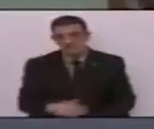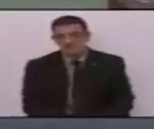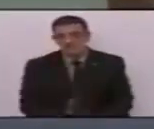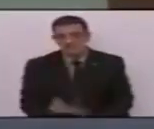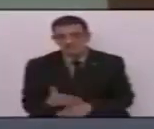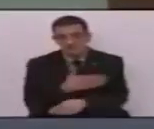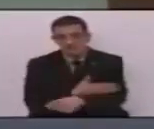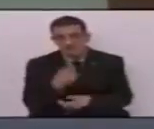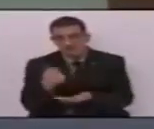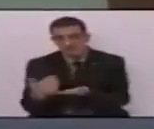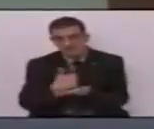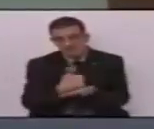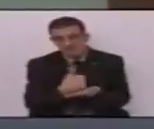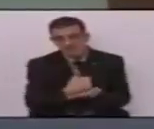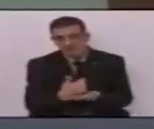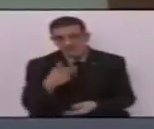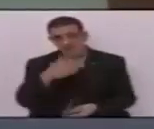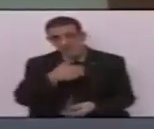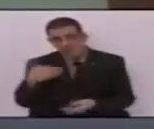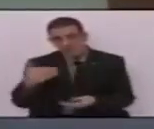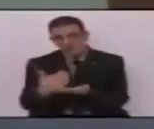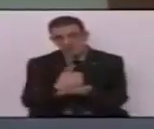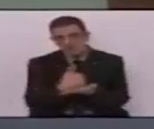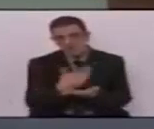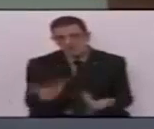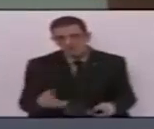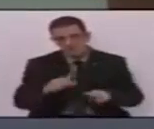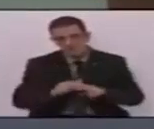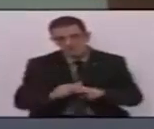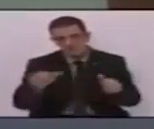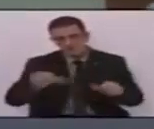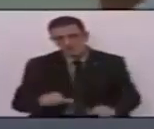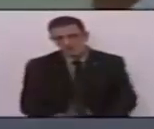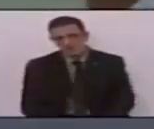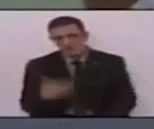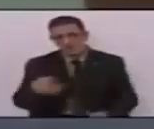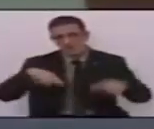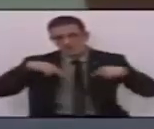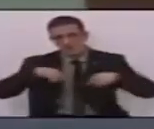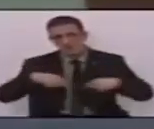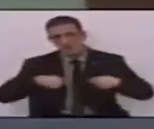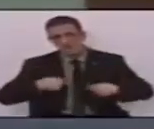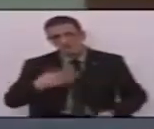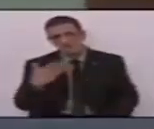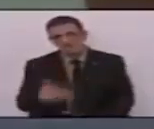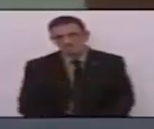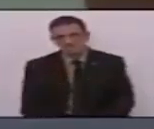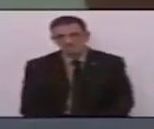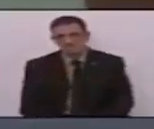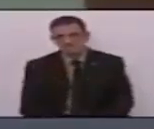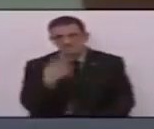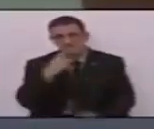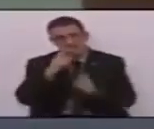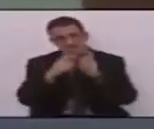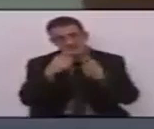نجيبوا في الدراهم ندخلوا في العملة الصعبة، بعد ما عطيناهم كل هذه الامتيازات واش استفدنا منهم؟ سيد الوزير مجموعة من الأسئلة